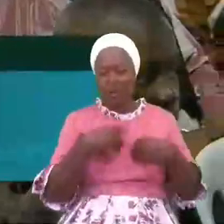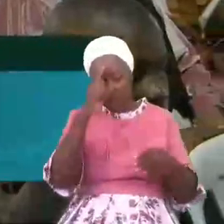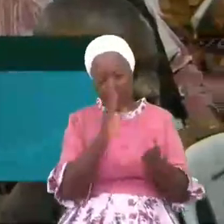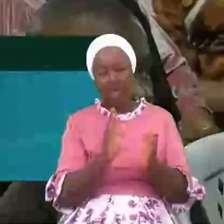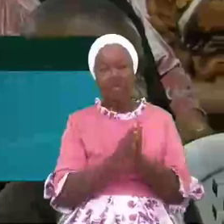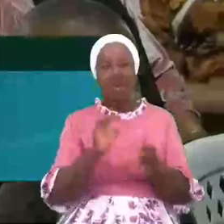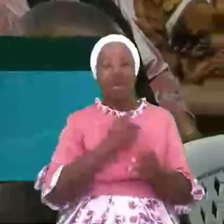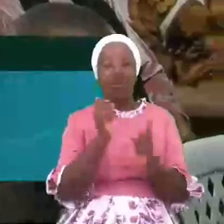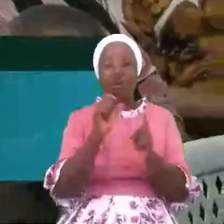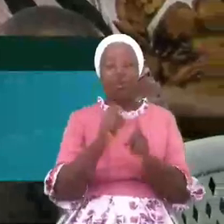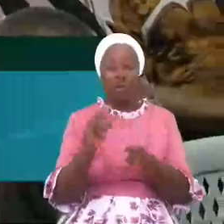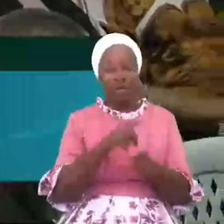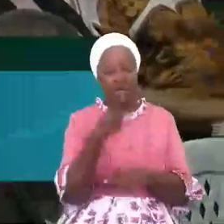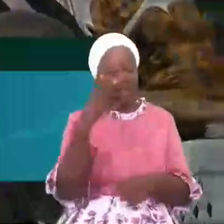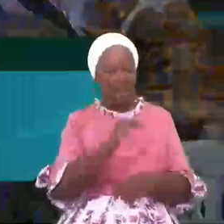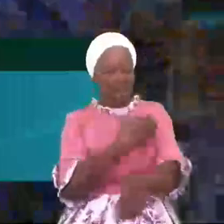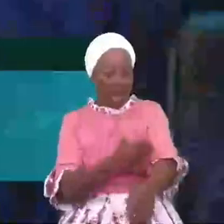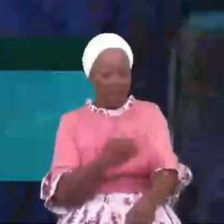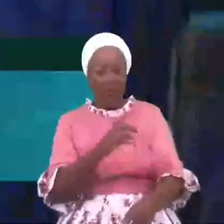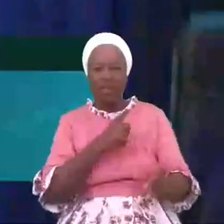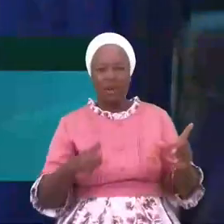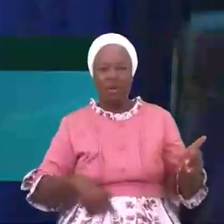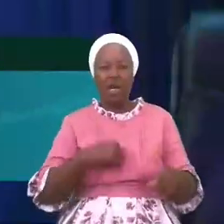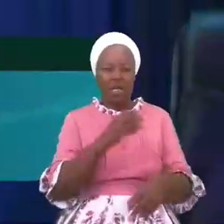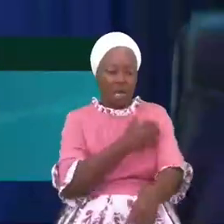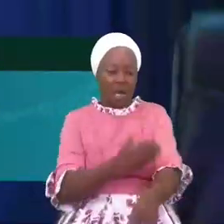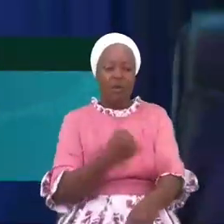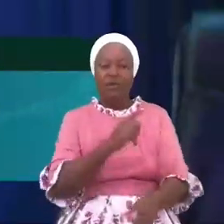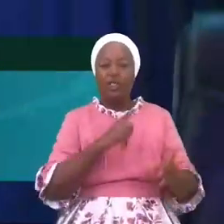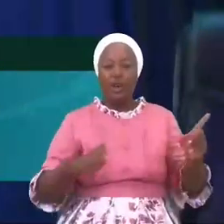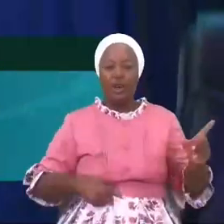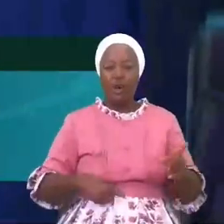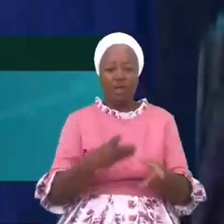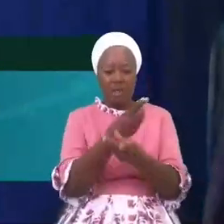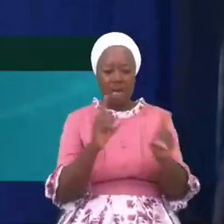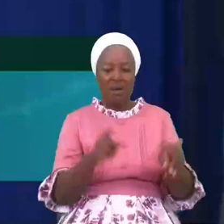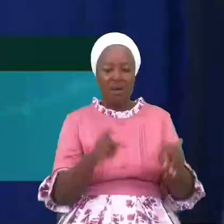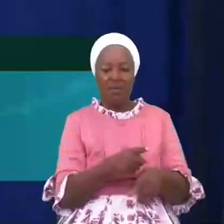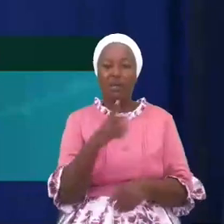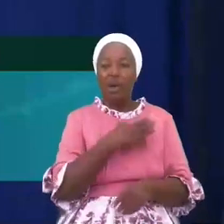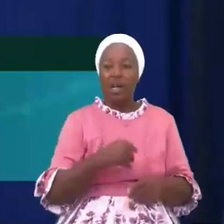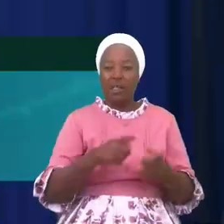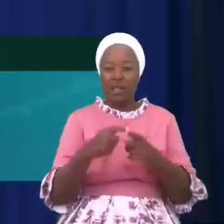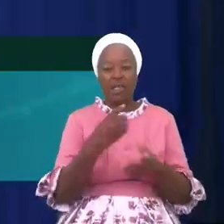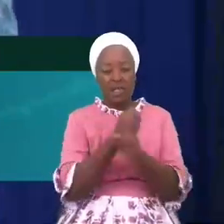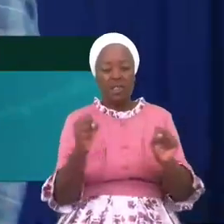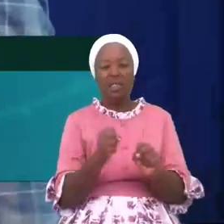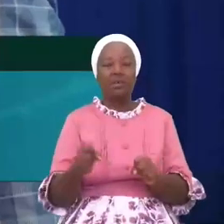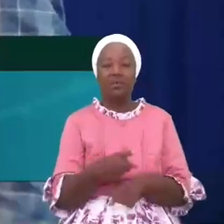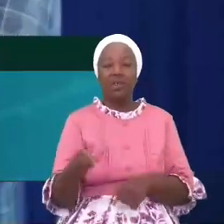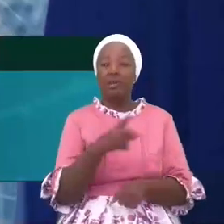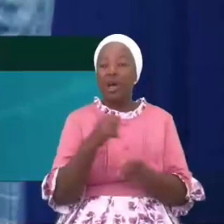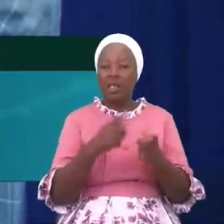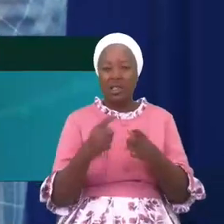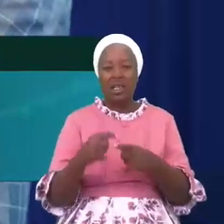au rapport, ont vu le bras de l'Éternel. Et le bras de l'Éternel les a délivrés et les a sauvés.